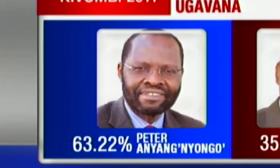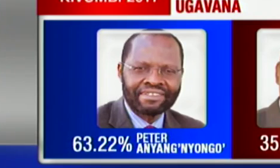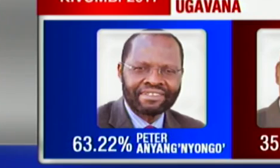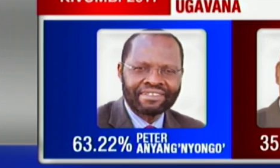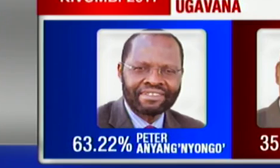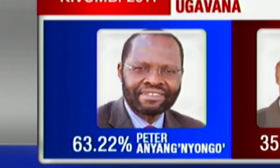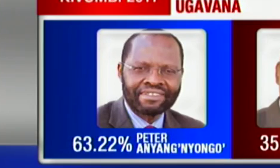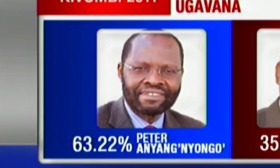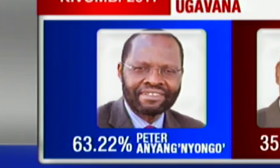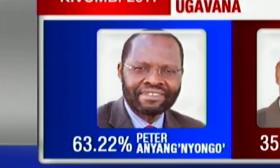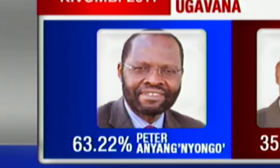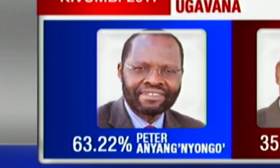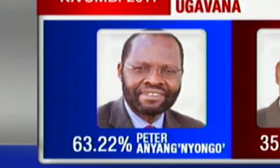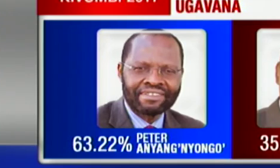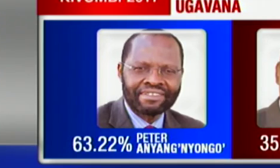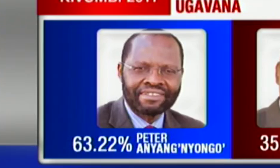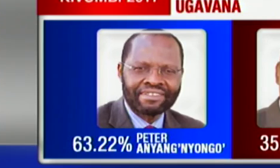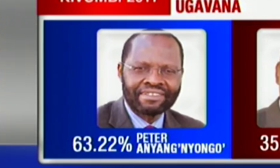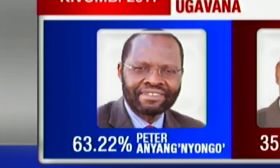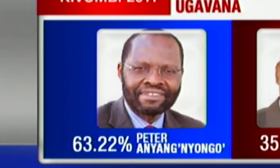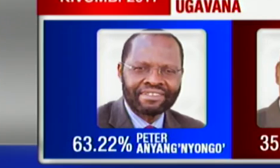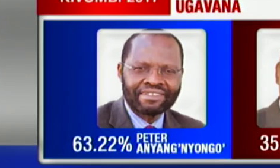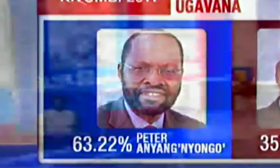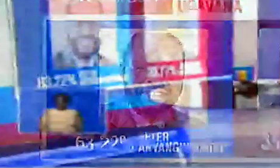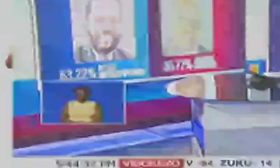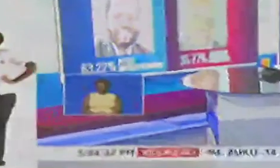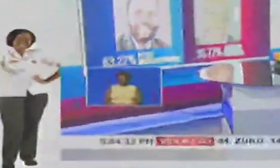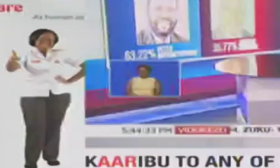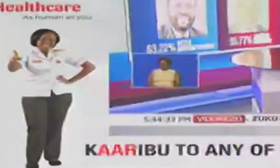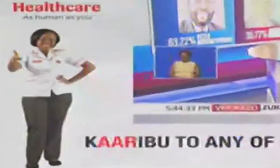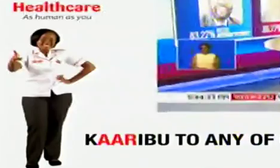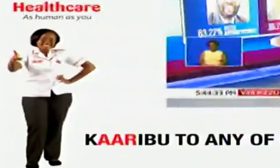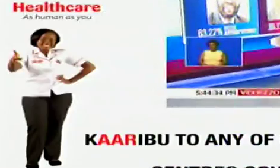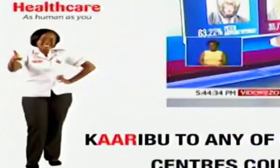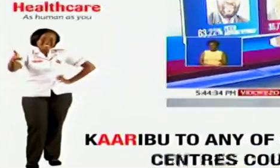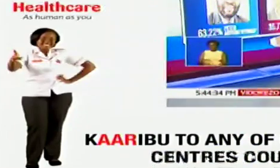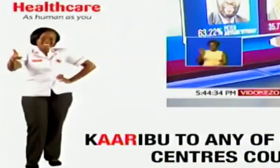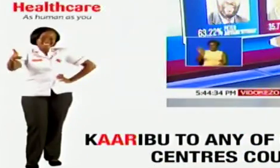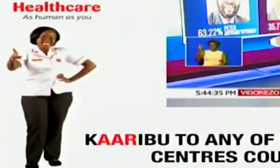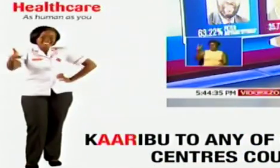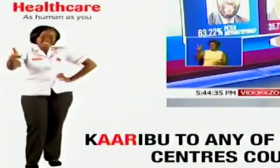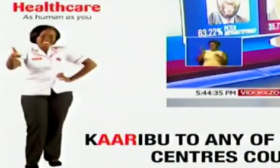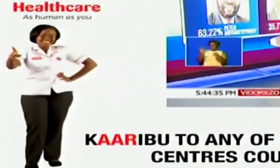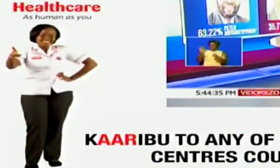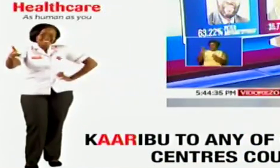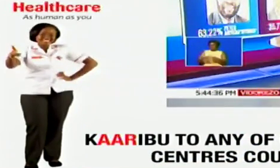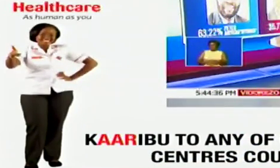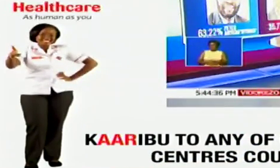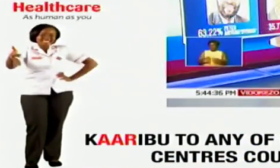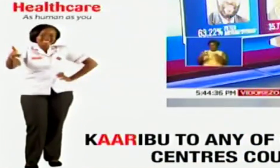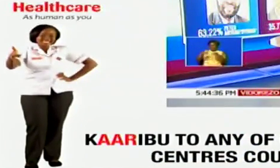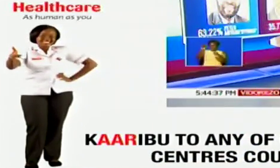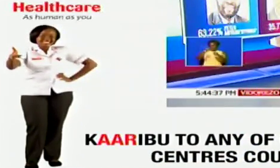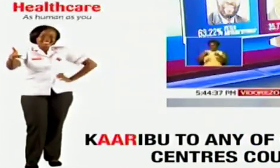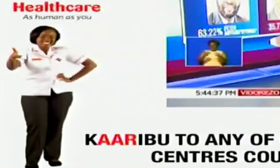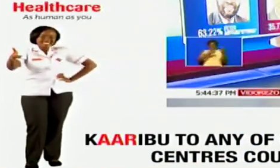uwezekano wa gavana wa sasa Jack Ranguma ambaye amepata 35.7% ya kura kufikia sasa. Mtazamaji,